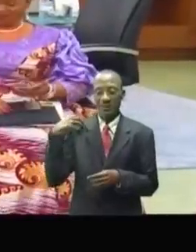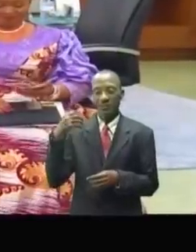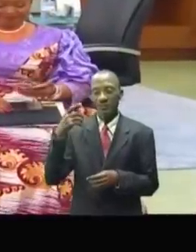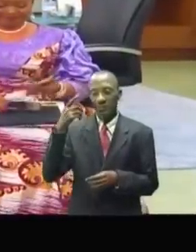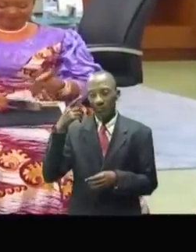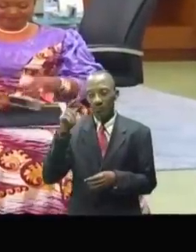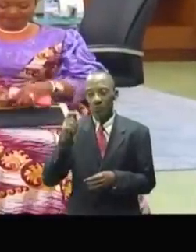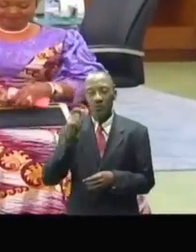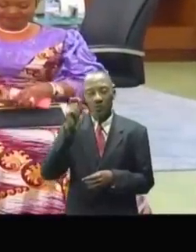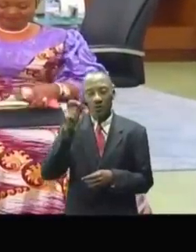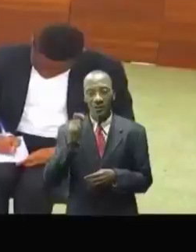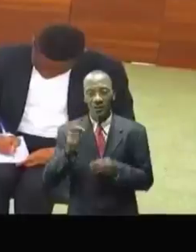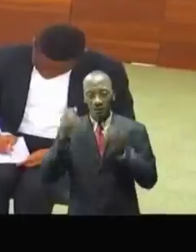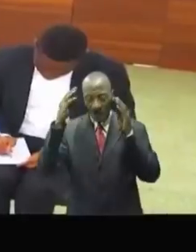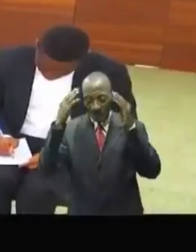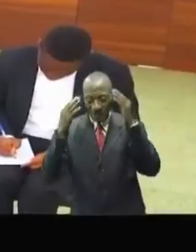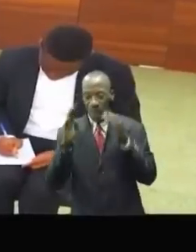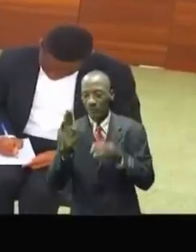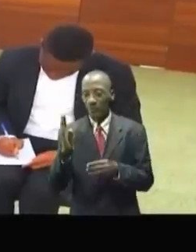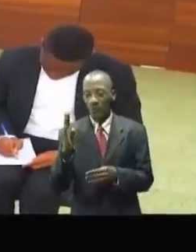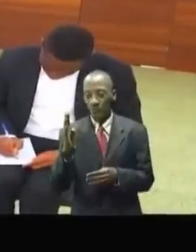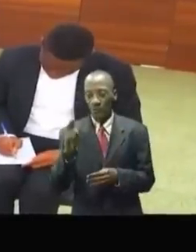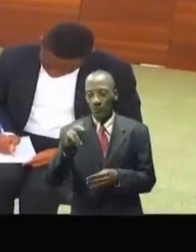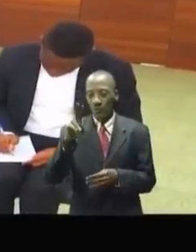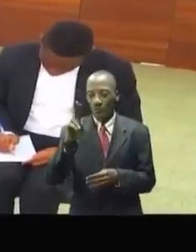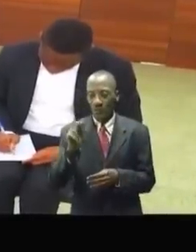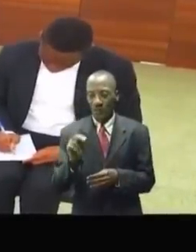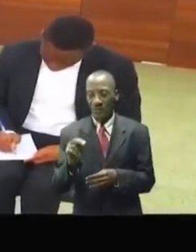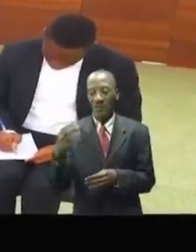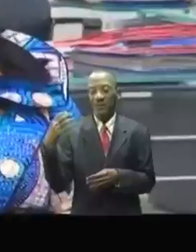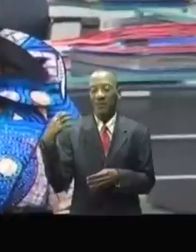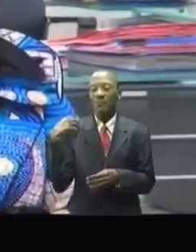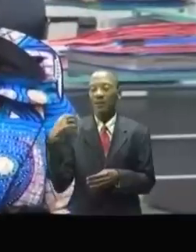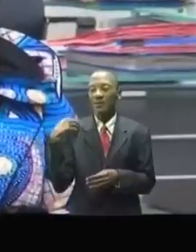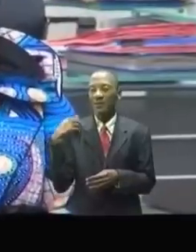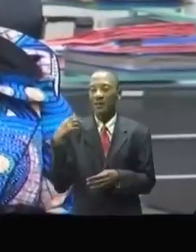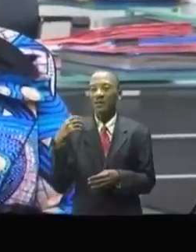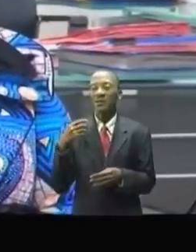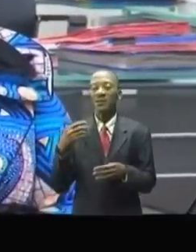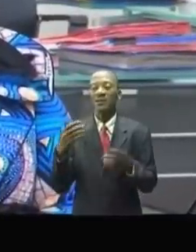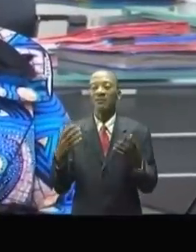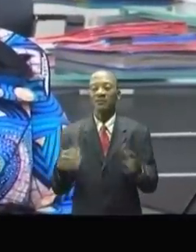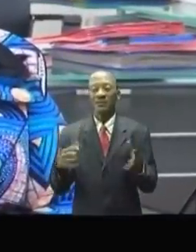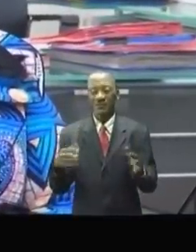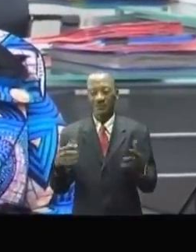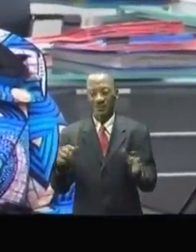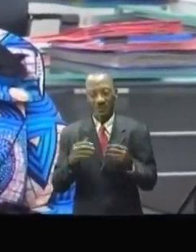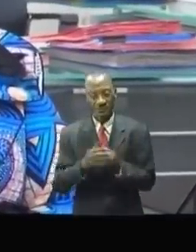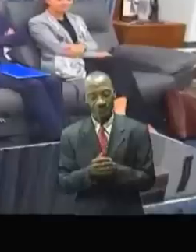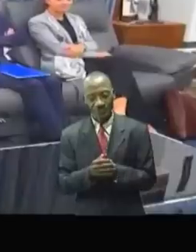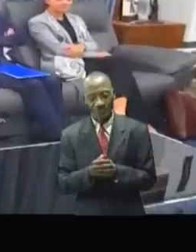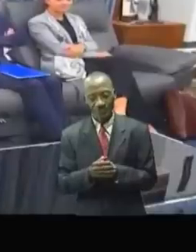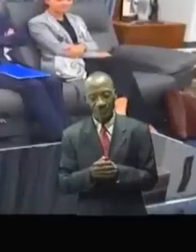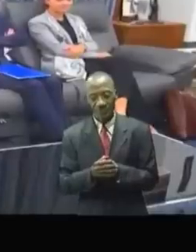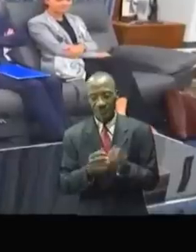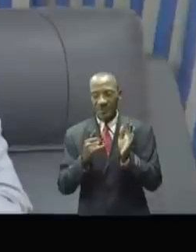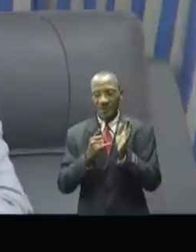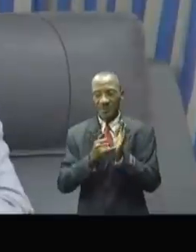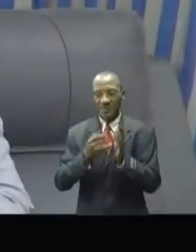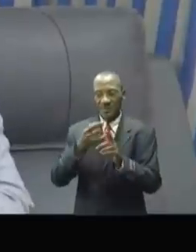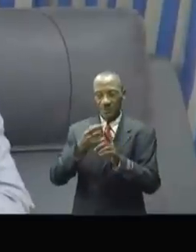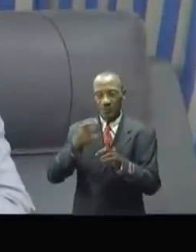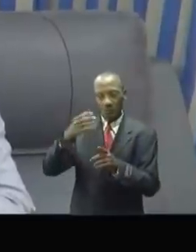gouvernement d'organiser les élections 2023 dans le délai constitutionnel et avec des garanties de scrutin crédibles